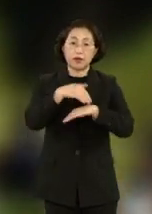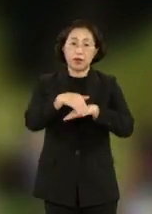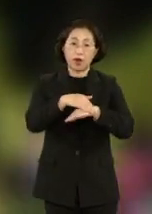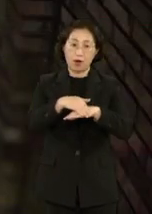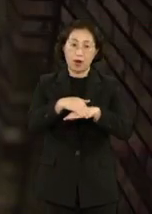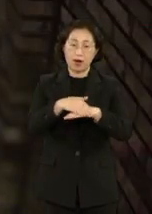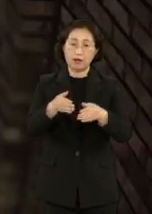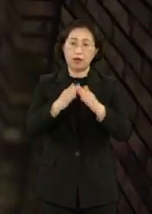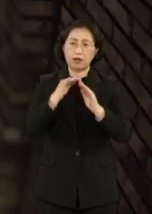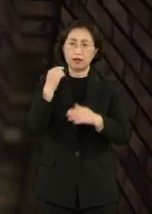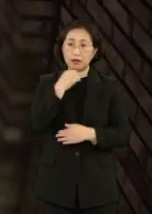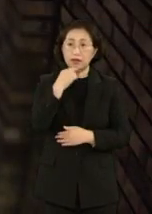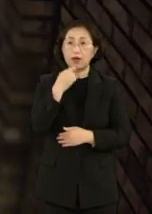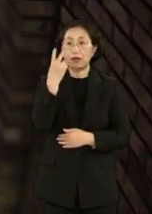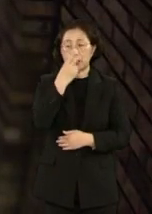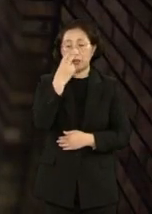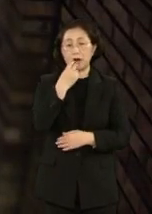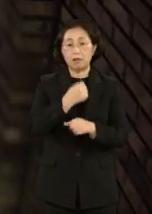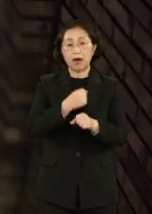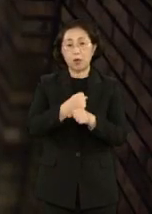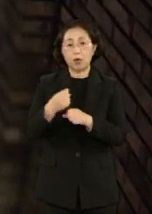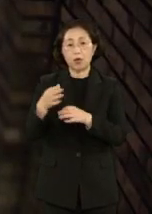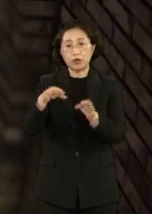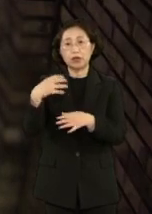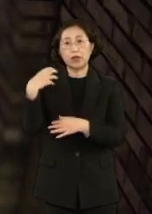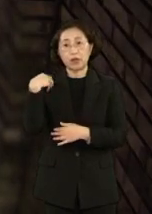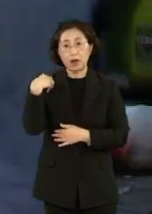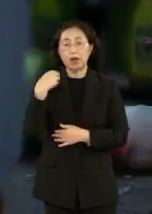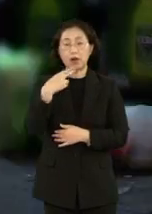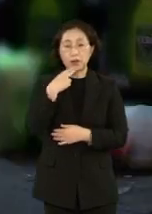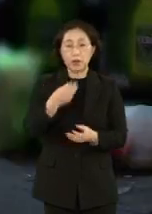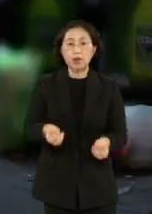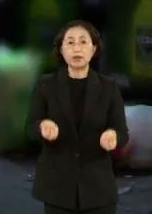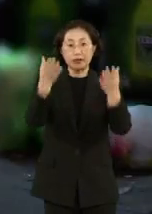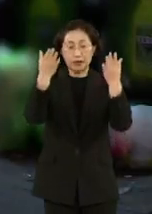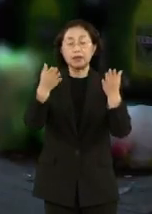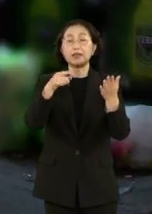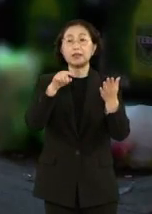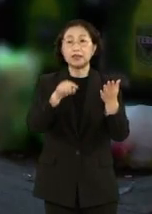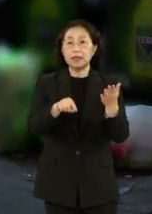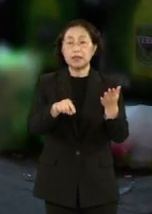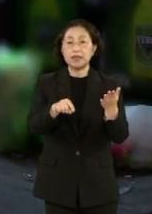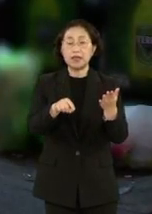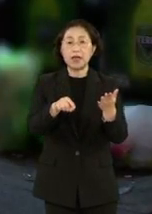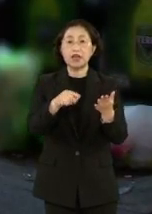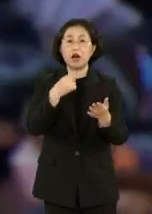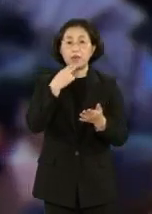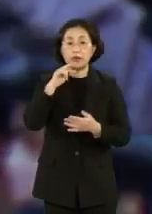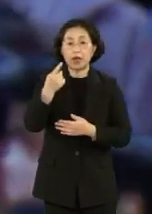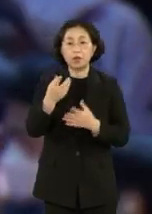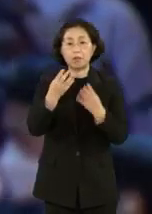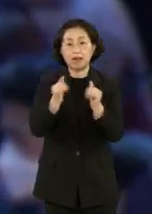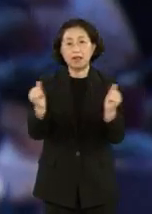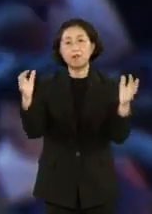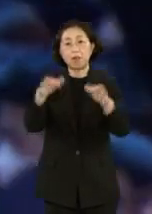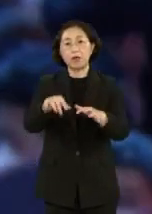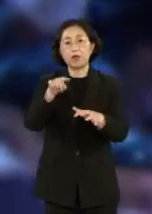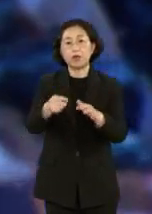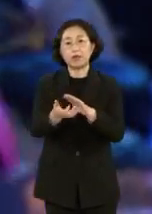여부를 철저하게 점검하고 주최 측이 없거나 축제가 아니어도 많은 인파가 몰릴 만한 곳을 사전에 점검하기로